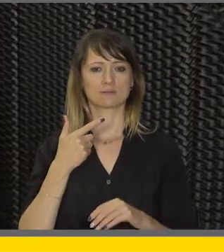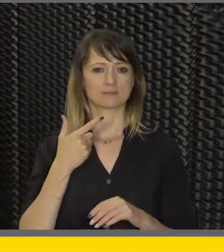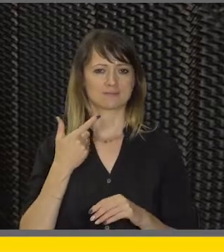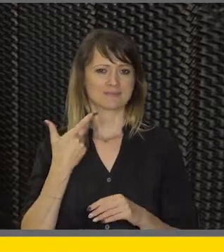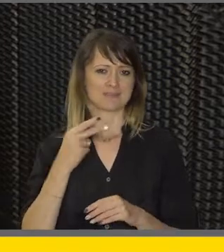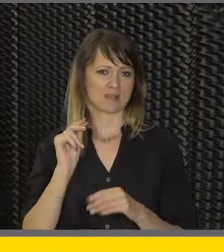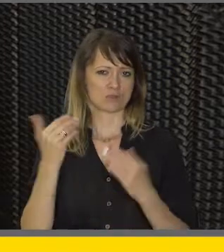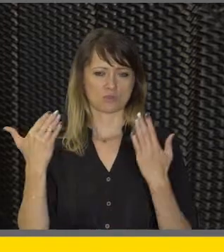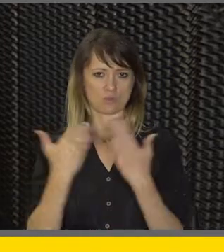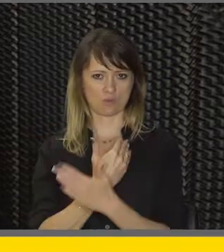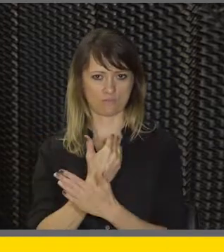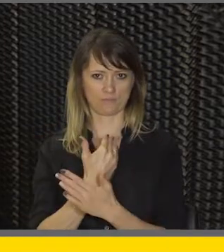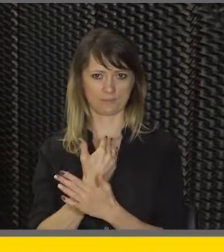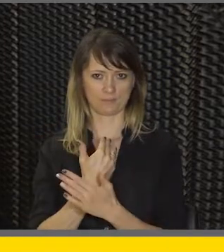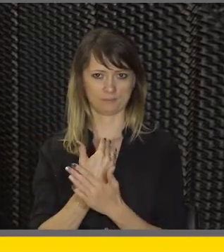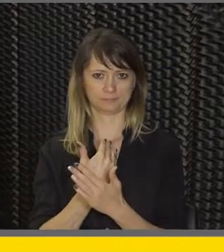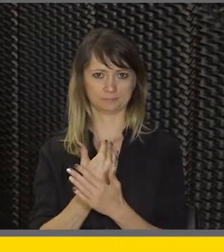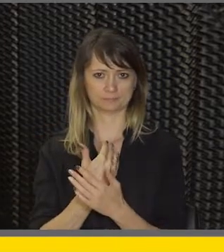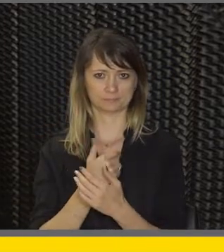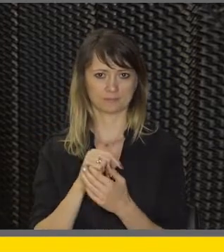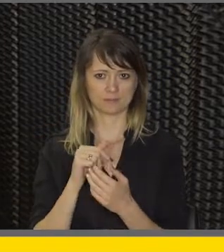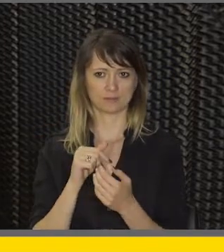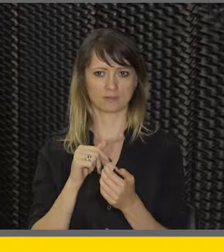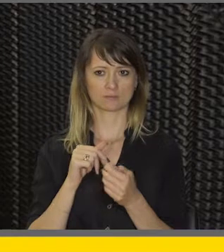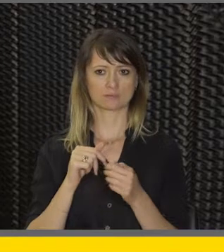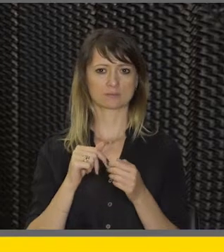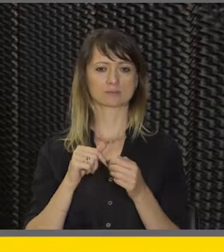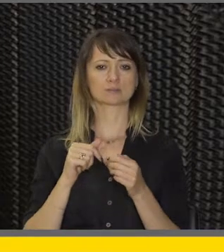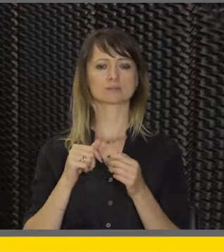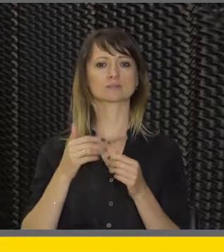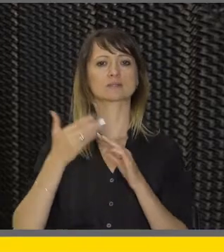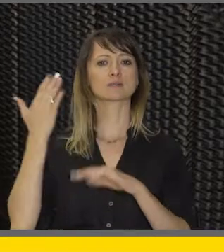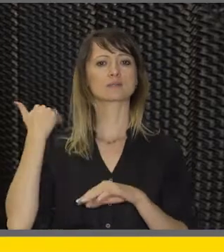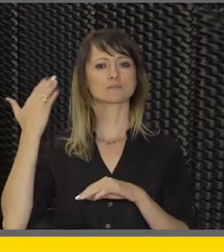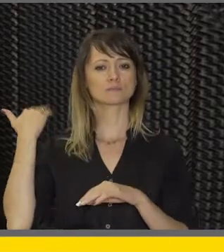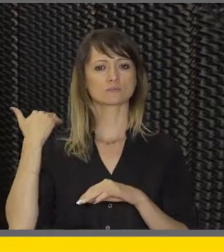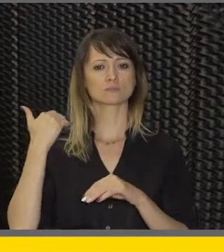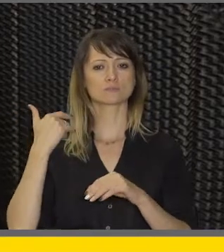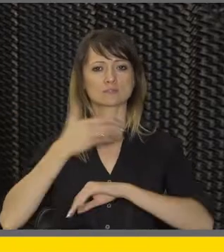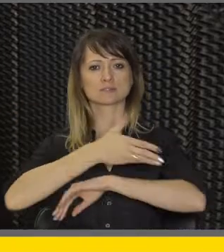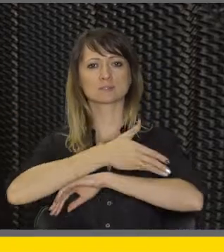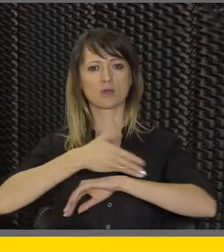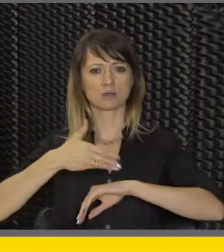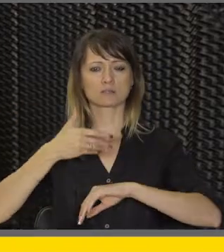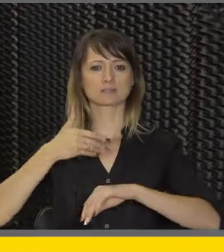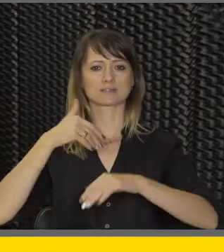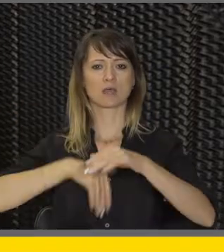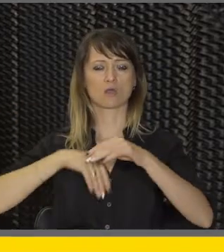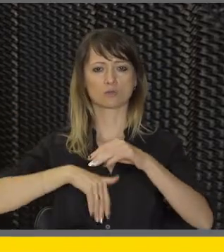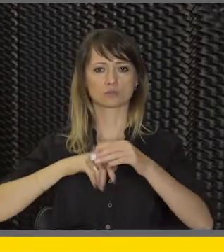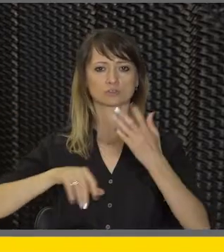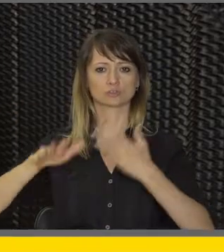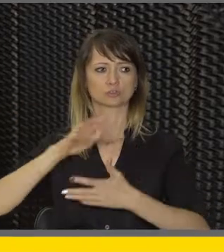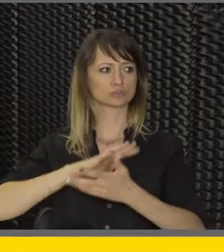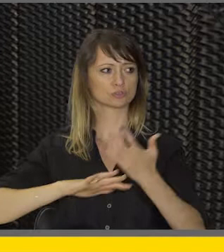Myśmy sięgnęli również do tego, że przecież cały zachodni świat, nazwijmy to, Kiedyś też